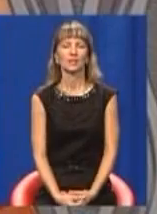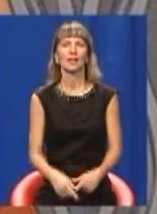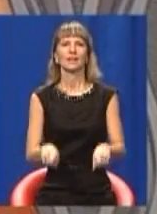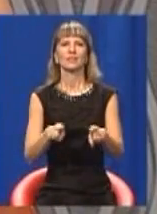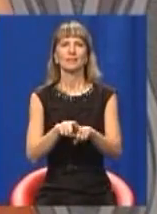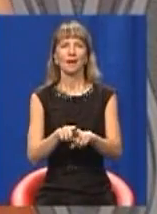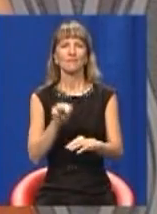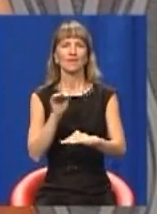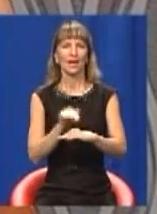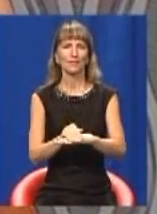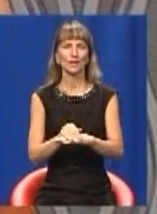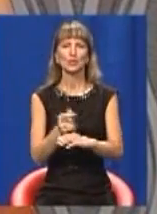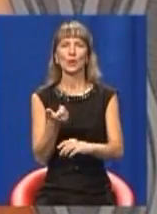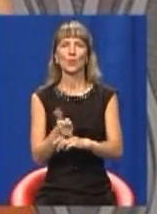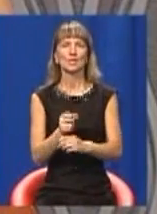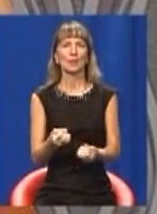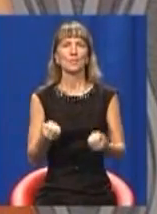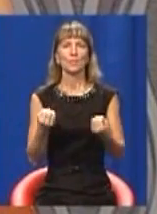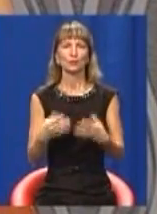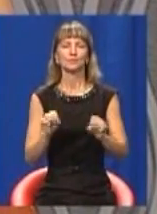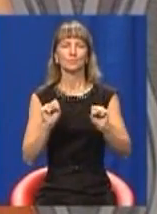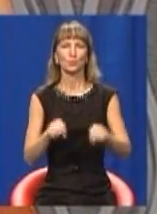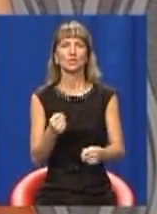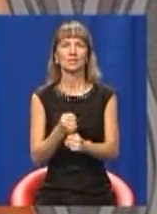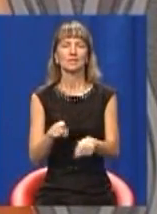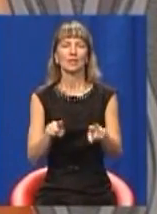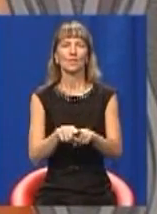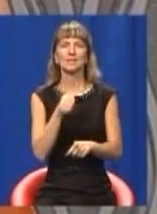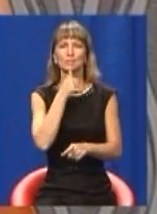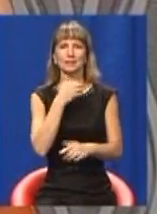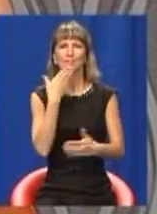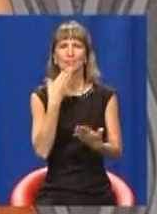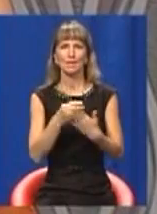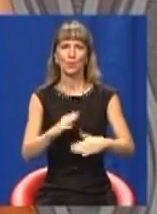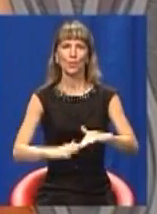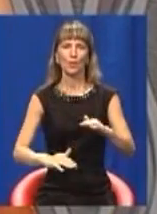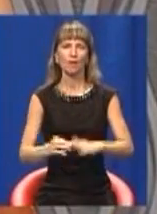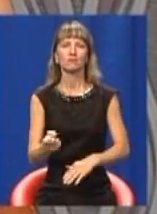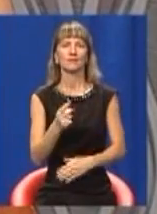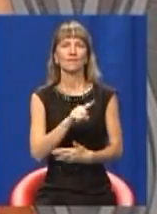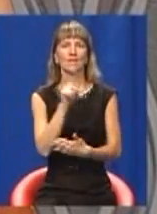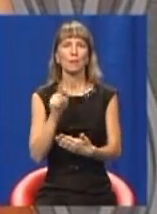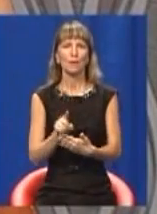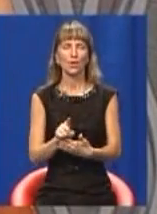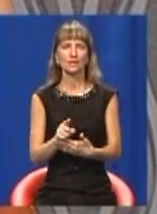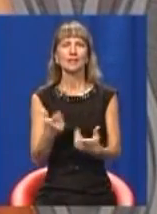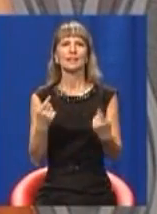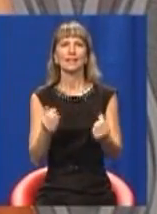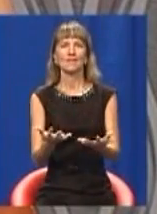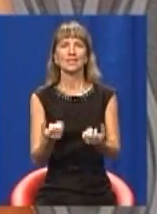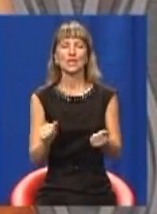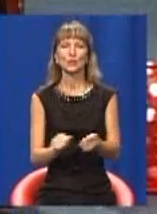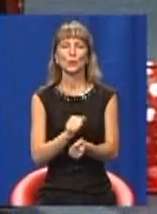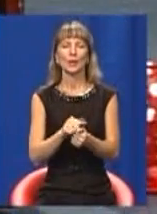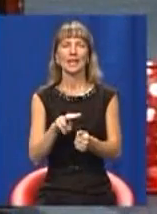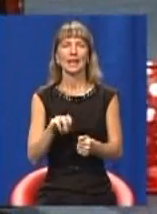Отак от виявляється, все начебто дуже навіть просто, можна створити такий експеримент власноруч. Правда, виникає одне питання про те, де взяти